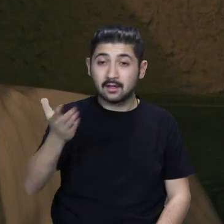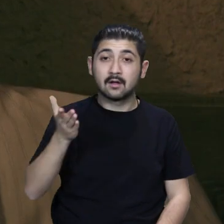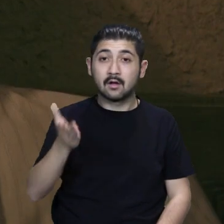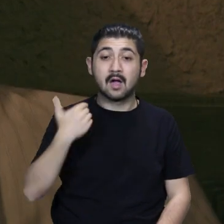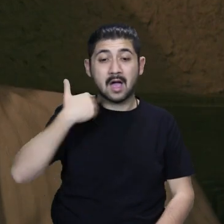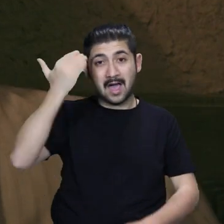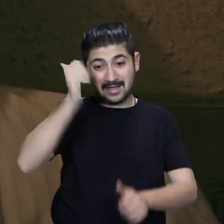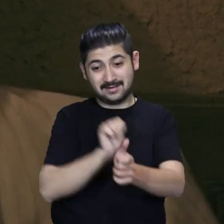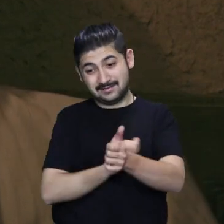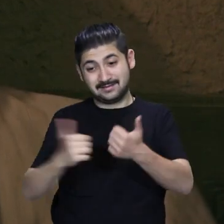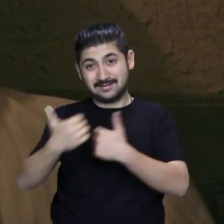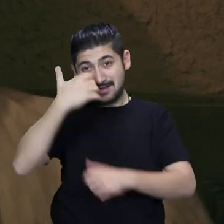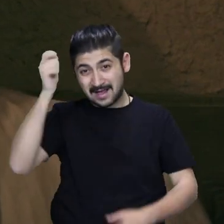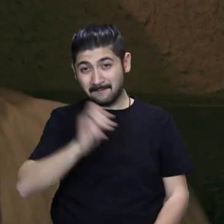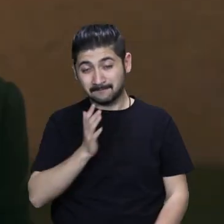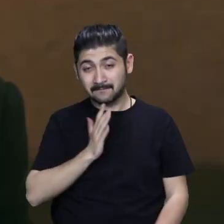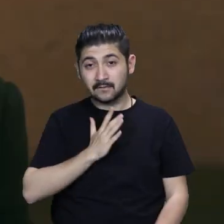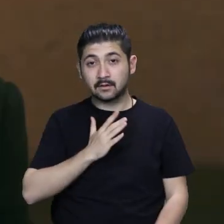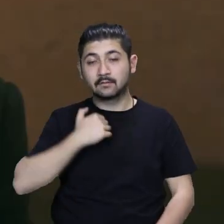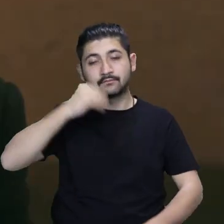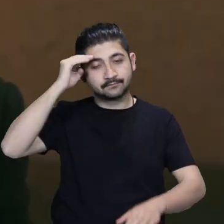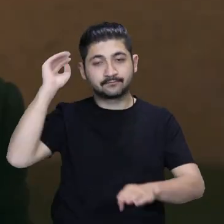Biz arkalarından saldırmayı beklerken...